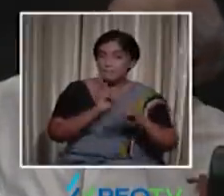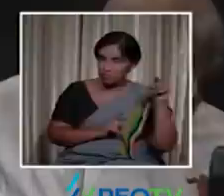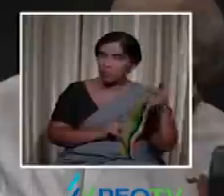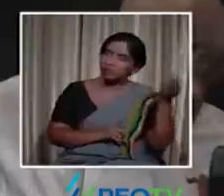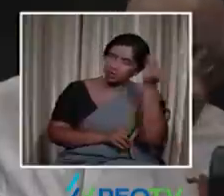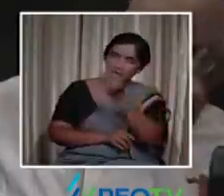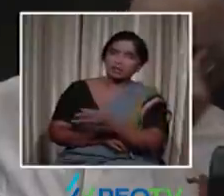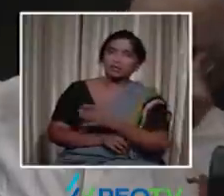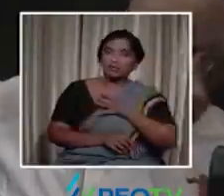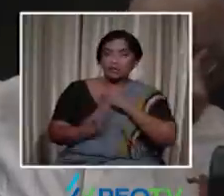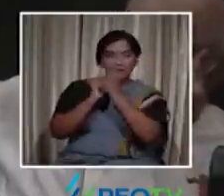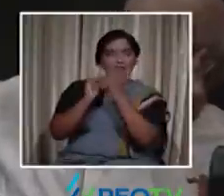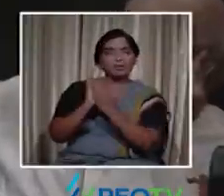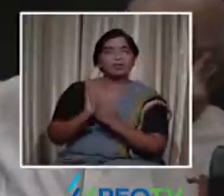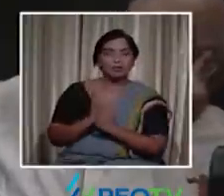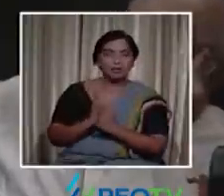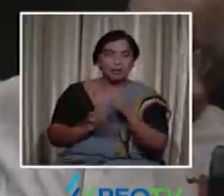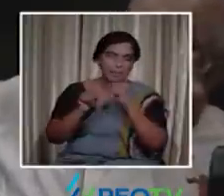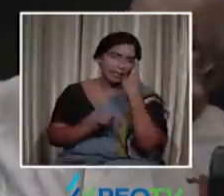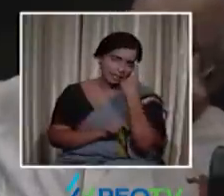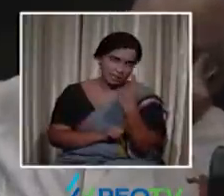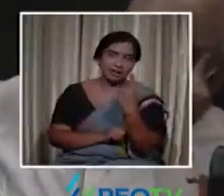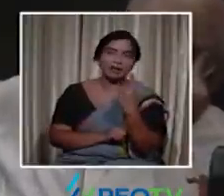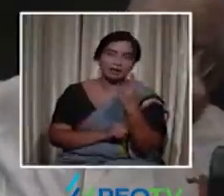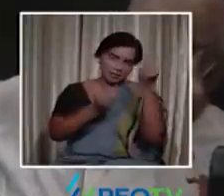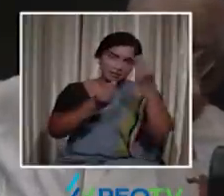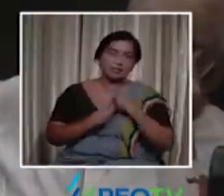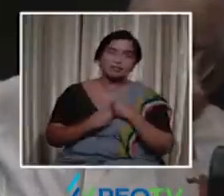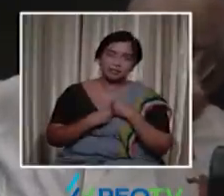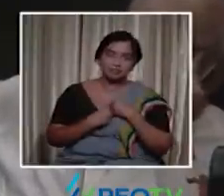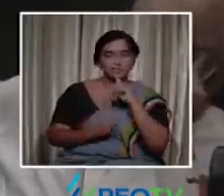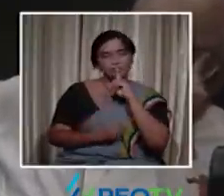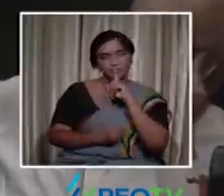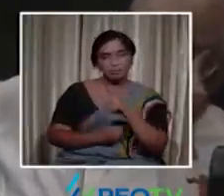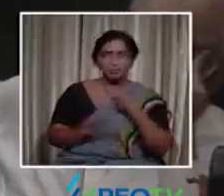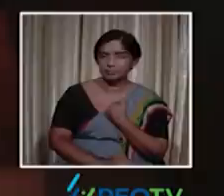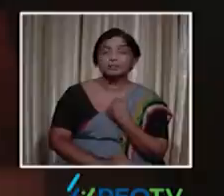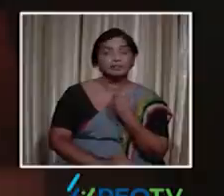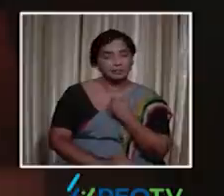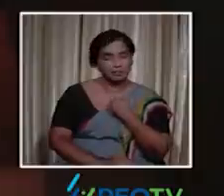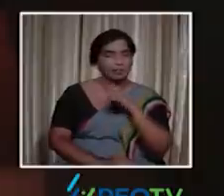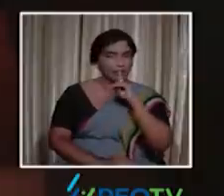හරි දෙන්නම්. හුස්ම වැඩසටහනෙන් එක බෙහෙත් වර්ගයක් අපිට ගෙනත් දෙන්න කියලා.